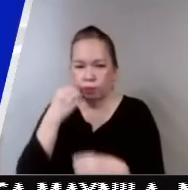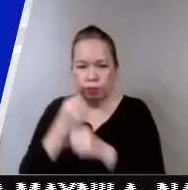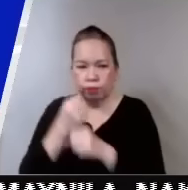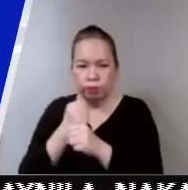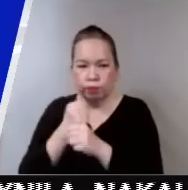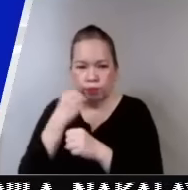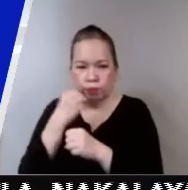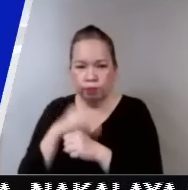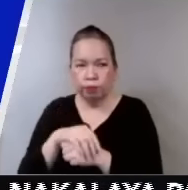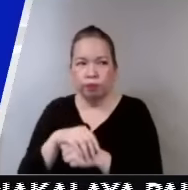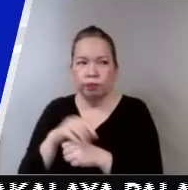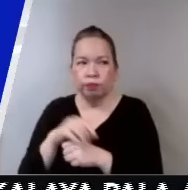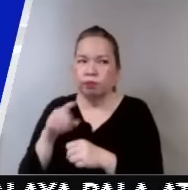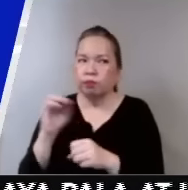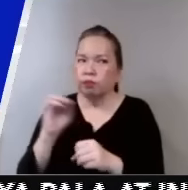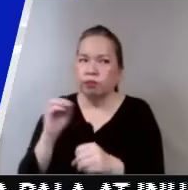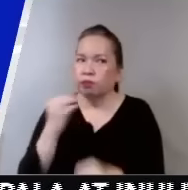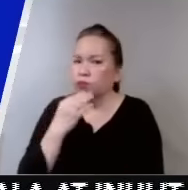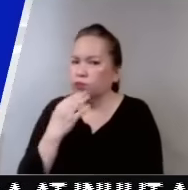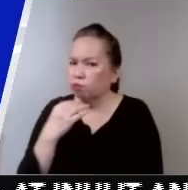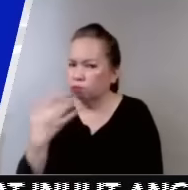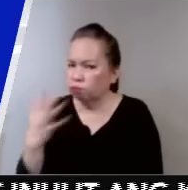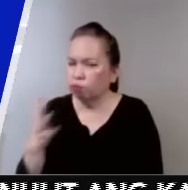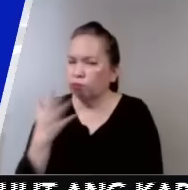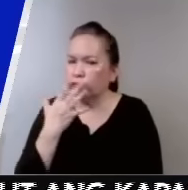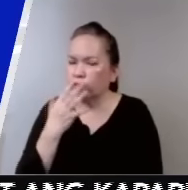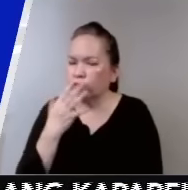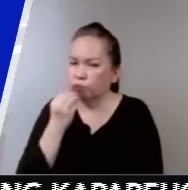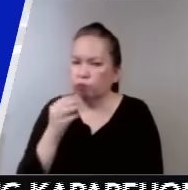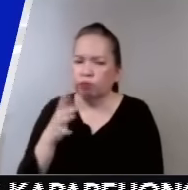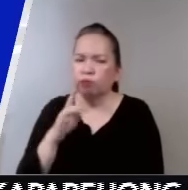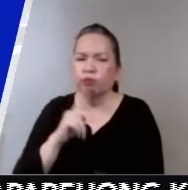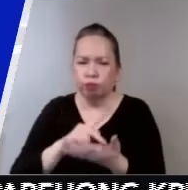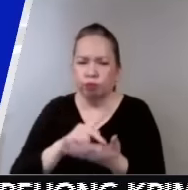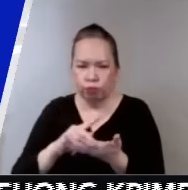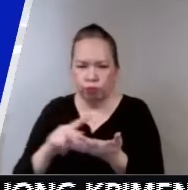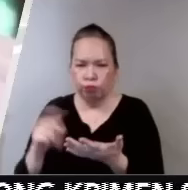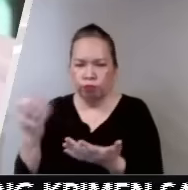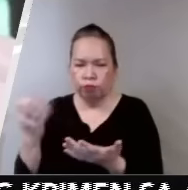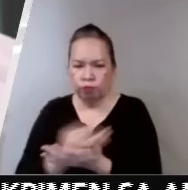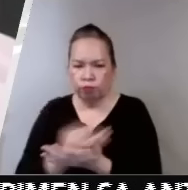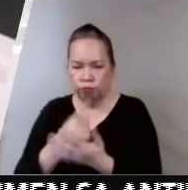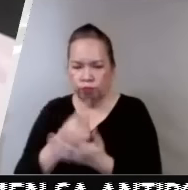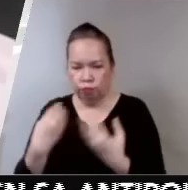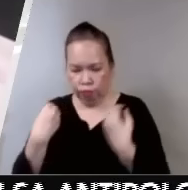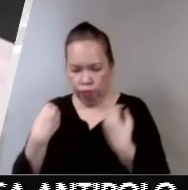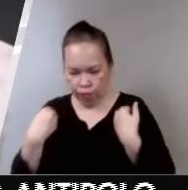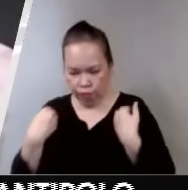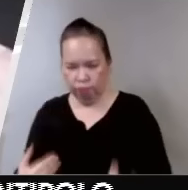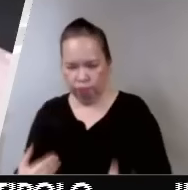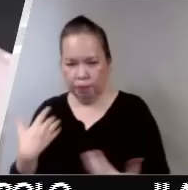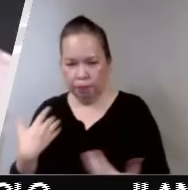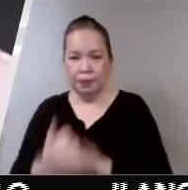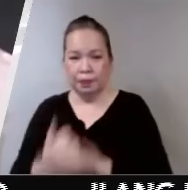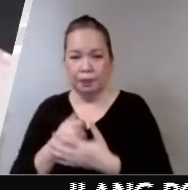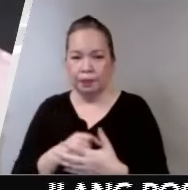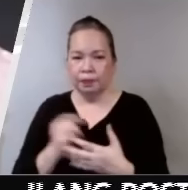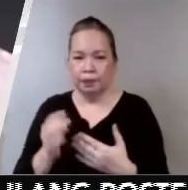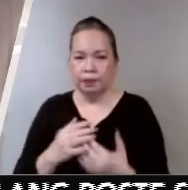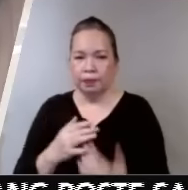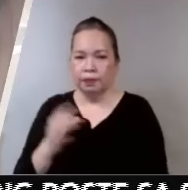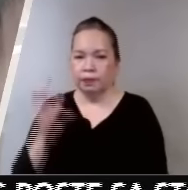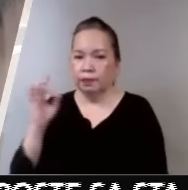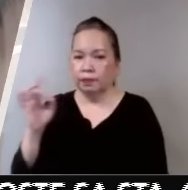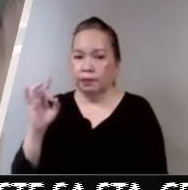magic sugar o food coloring. Pure good ta, nga makaayo good sa kalawasan. Di bababa sa 80 litro ng dragon